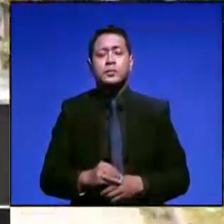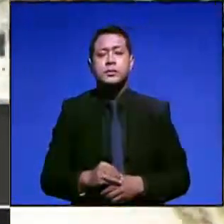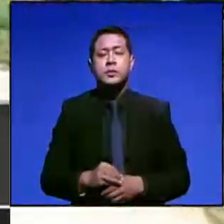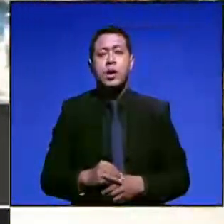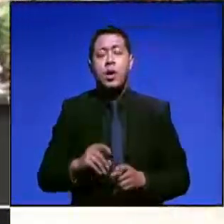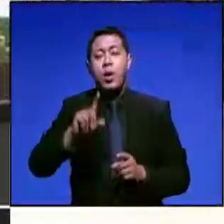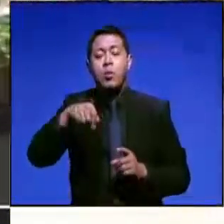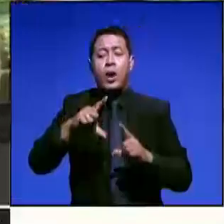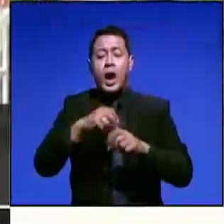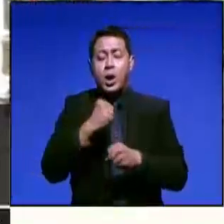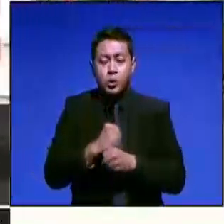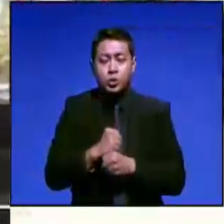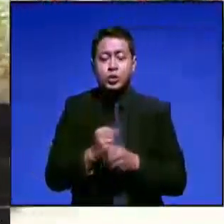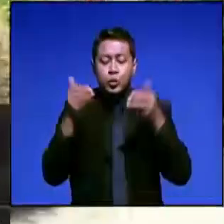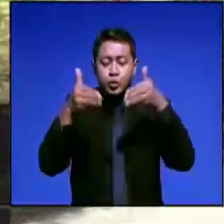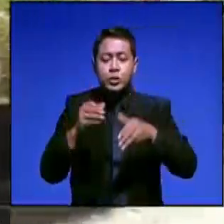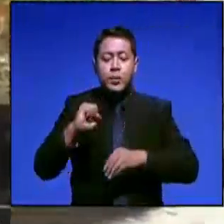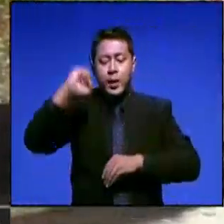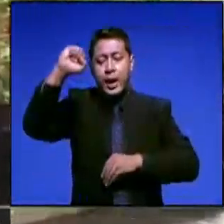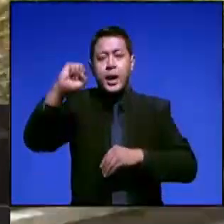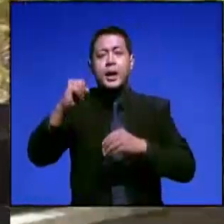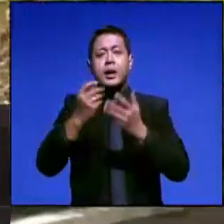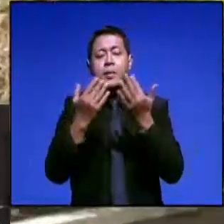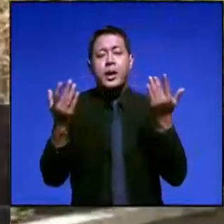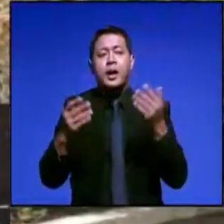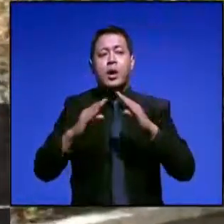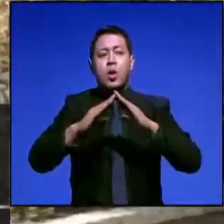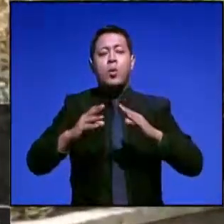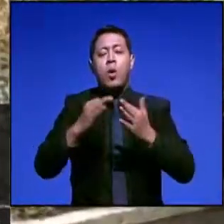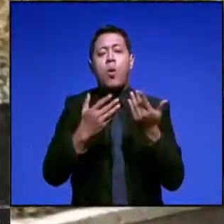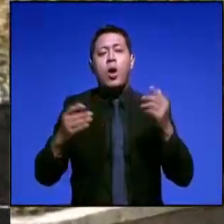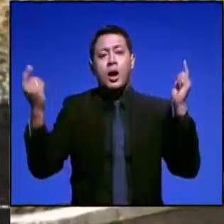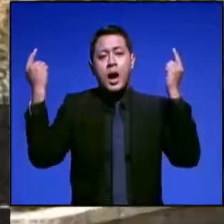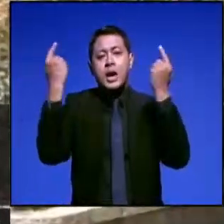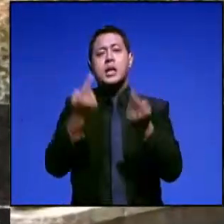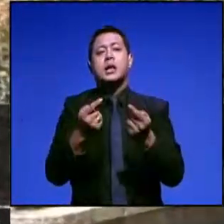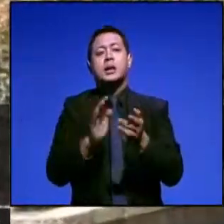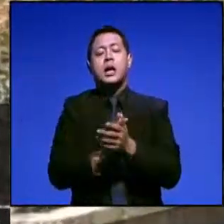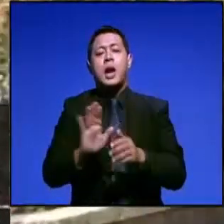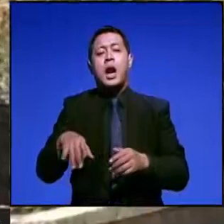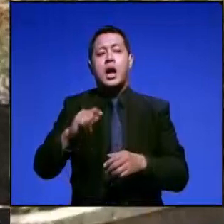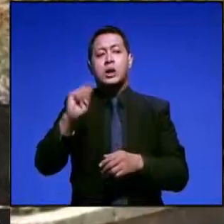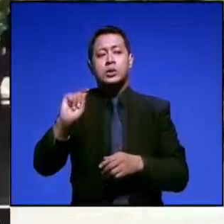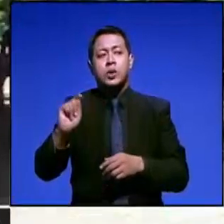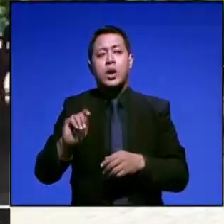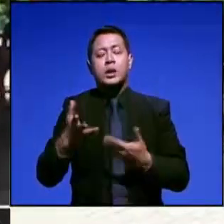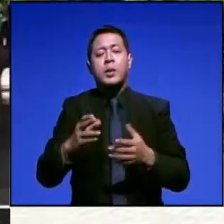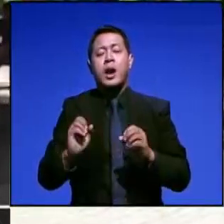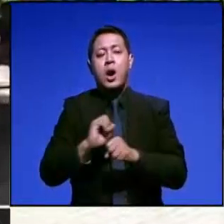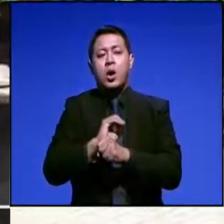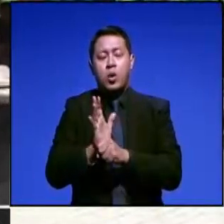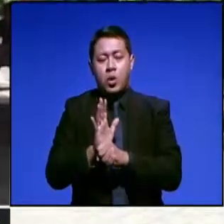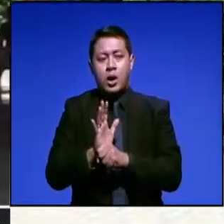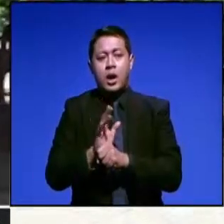Pada bulan Agustus, terutama pada perayaan kemerdekaan, rumah sejarah ini banyak dikunjungi warga serta anak sekolah. Namun akibat pandemi